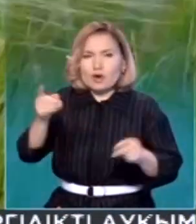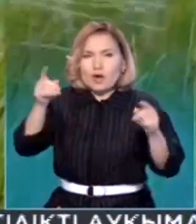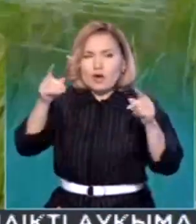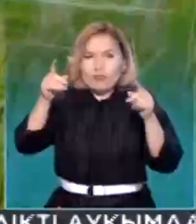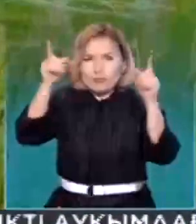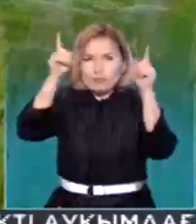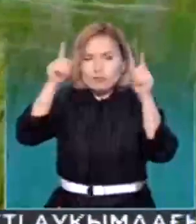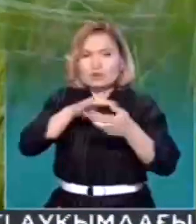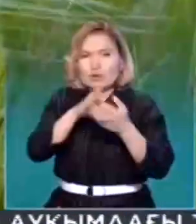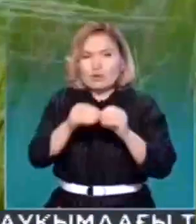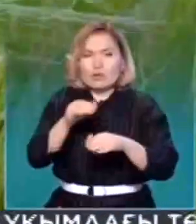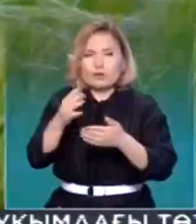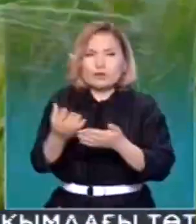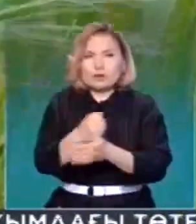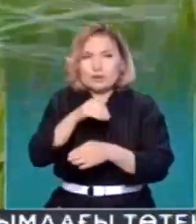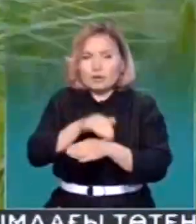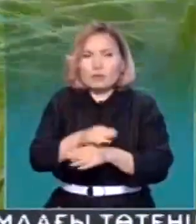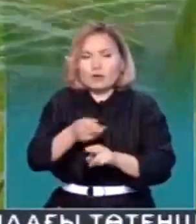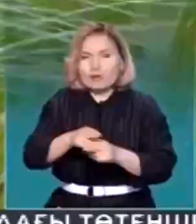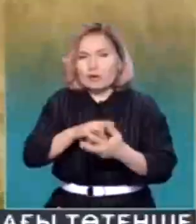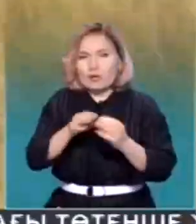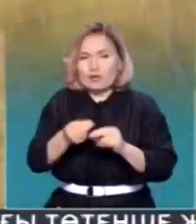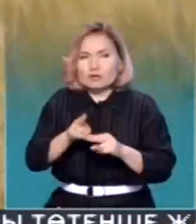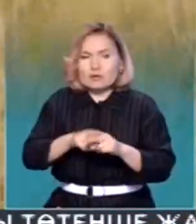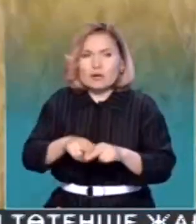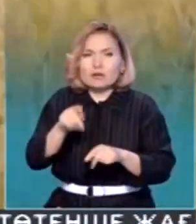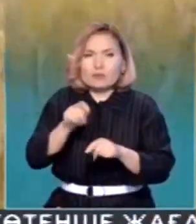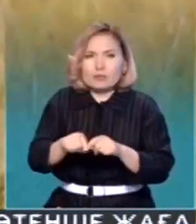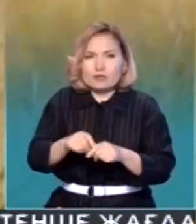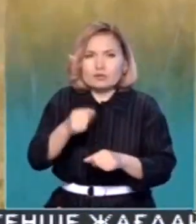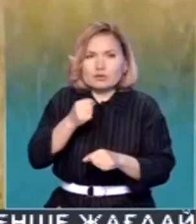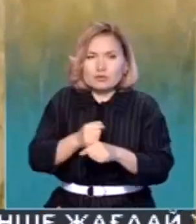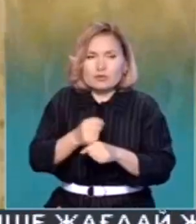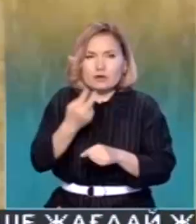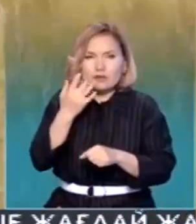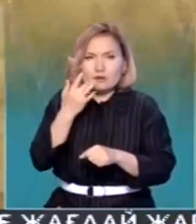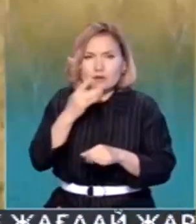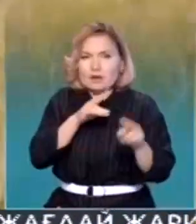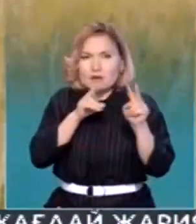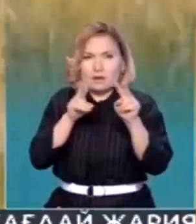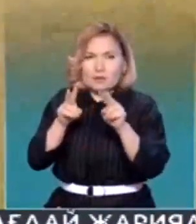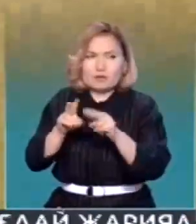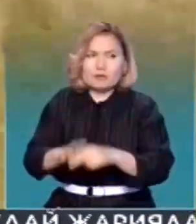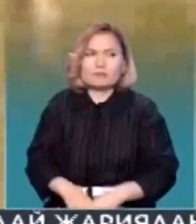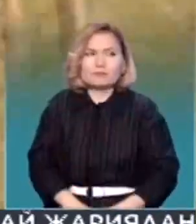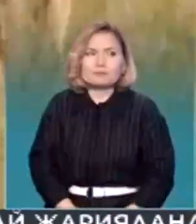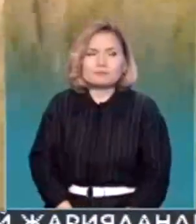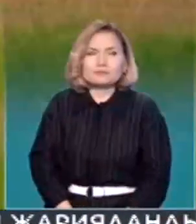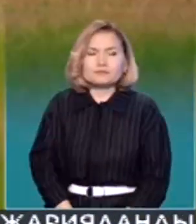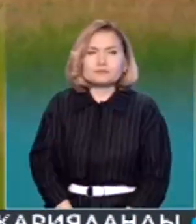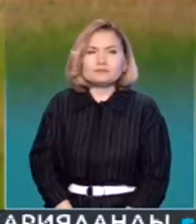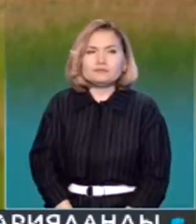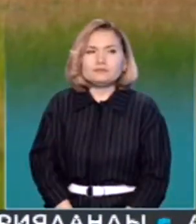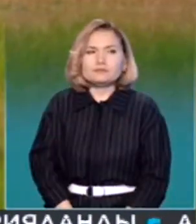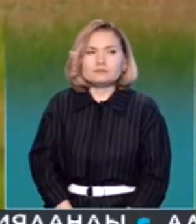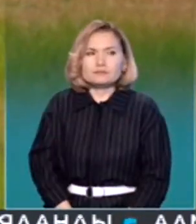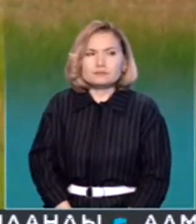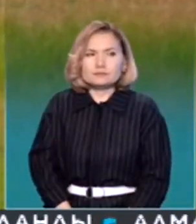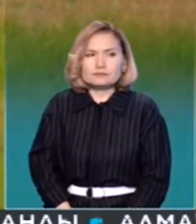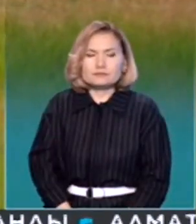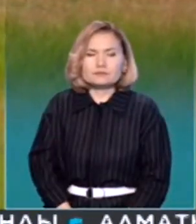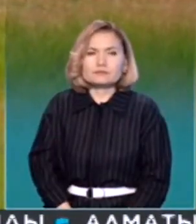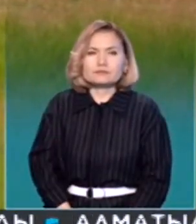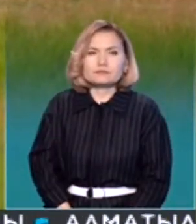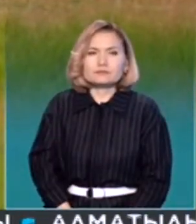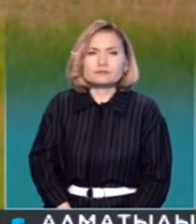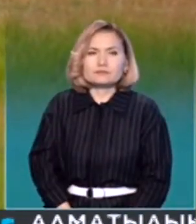атуға 2024 жылға дейін мораторий жарияланып, тыйым салынды. Ардақ Мұратқызы, Қайырбек Ерболатұлы, Қазақстан ұлттық телеарнасы, Батыс Қазақстан